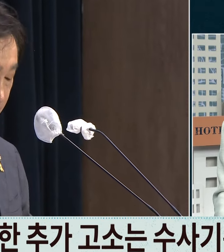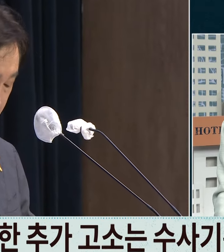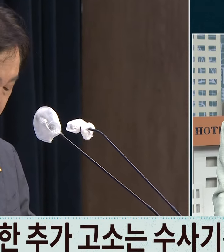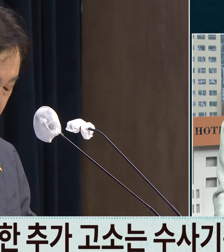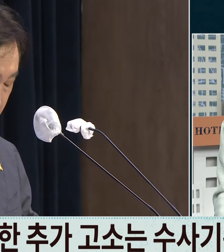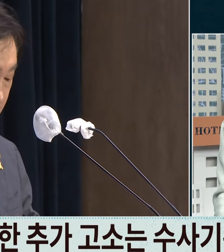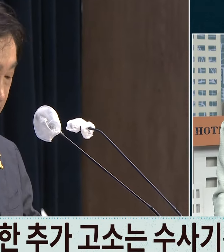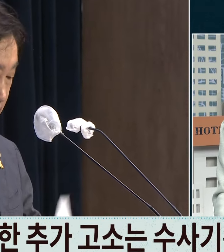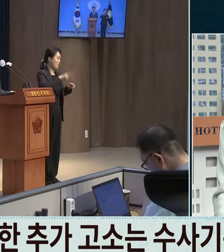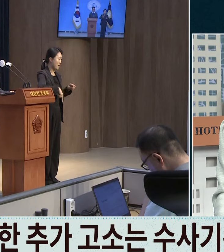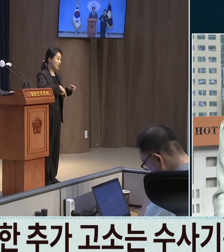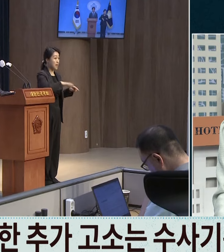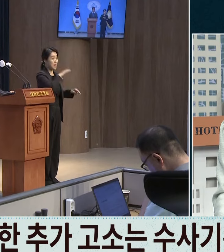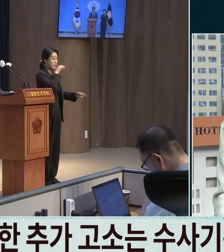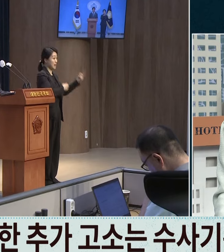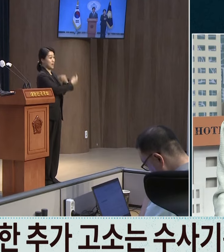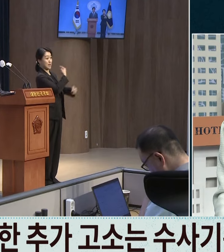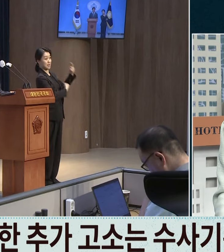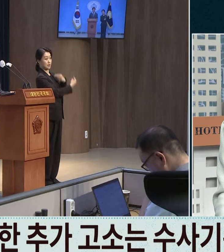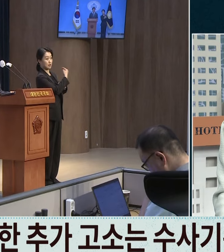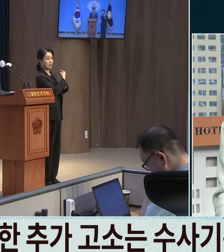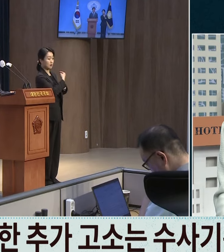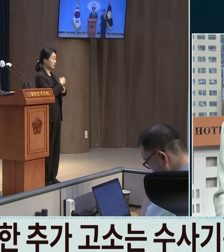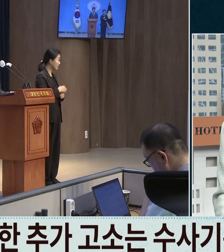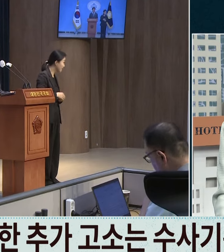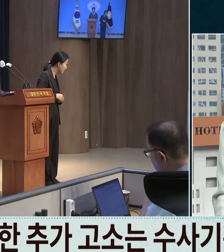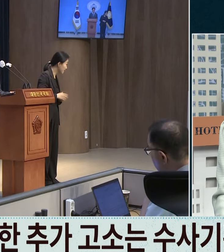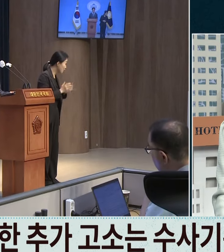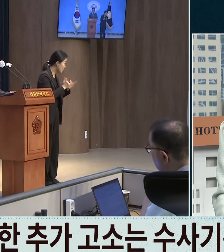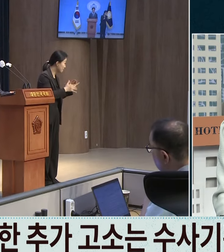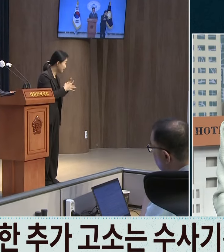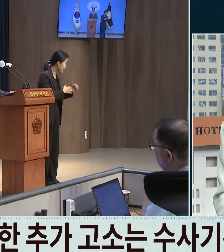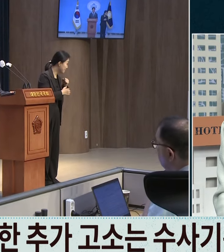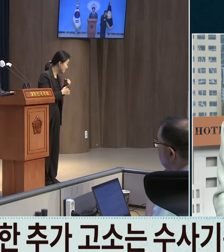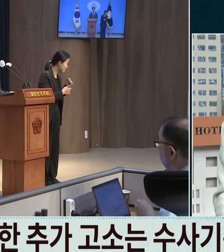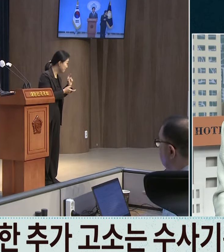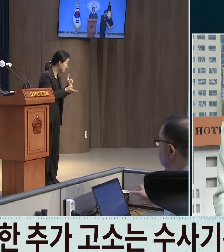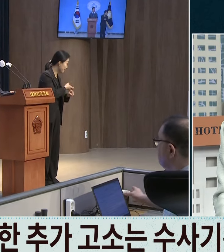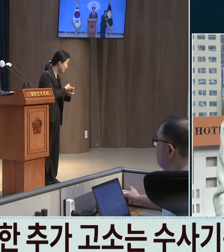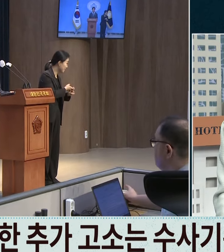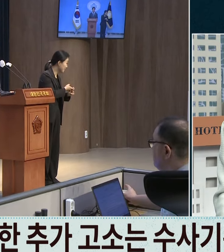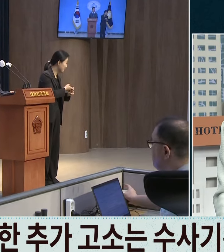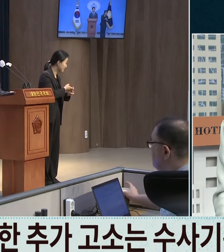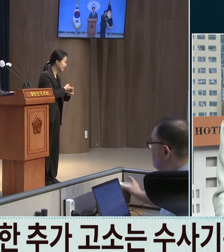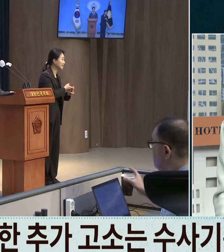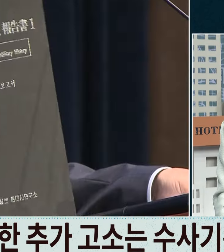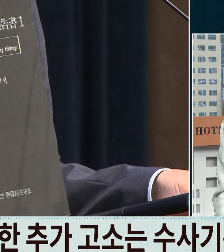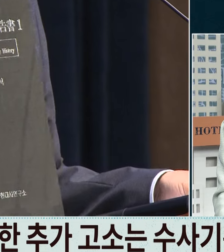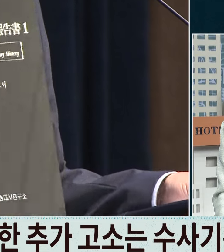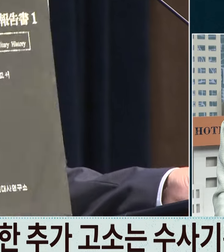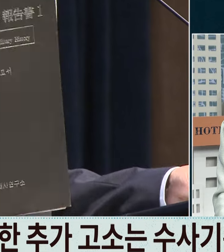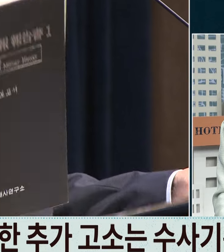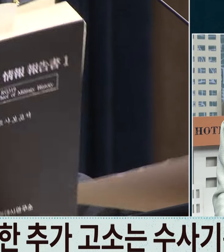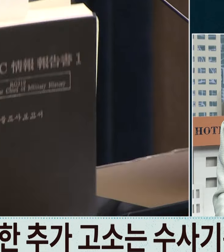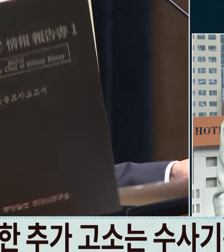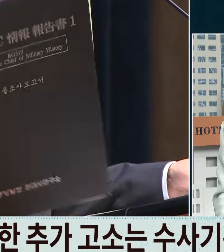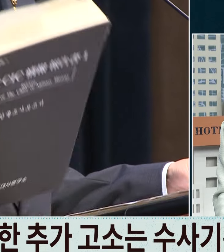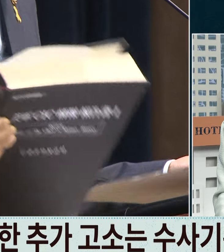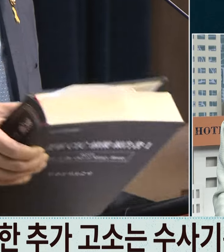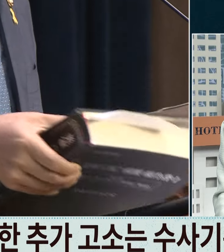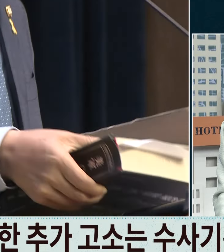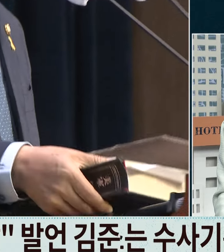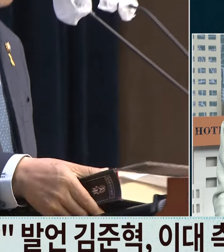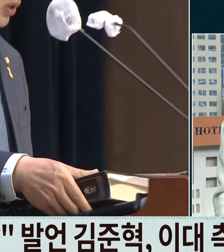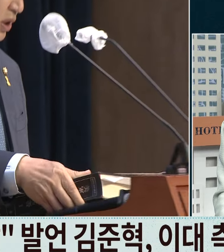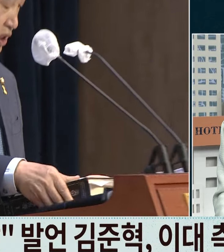더 자세하게 이야기를 할 필요가 있었던 것 같습니다 그렇기 때문에 이제 앞서서 나왔던 이제 기자 회견에서 보도 자료에는 본인이 왜 그 발언을 하게 되었는지